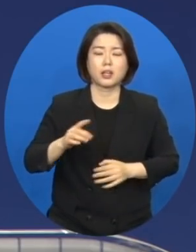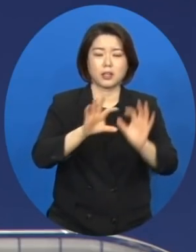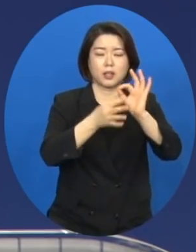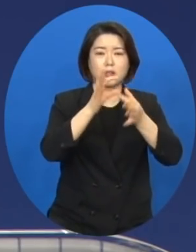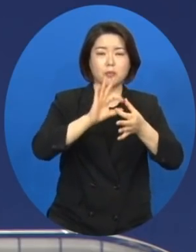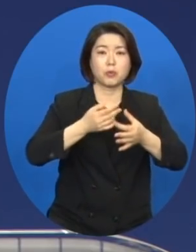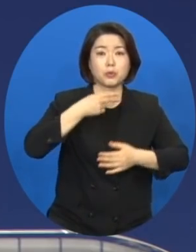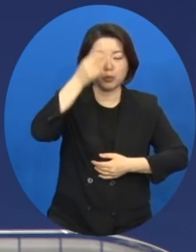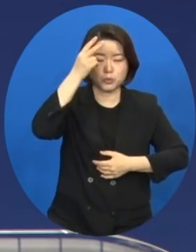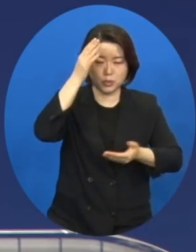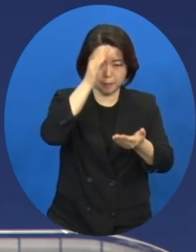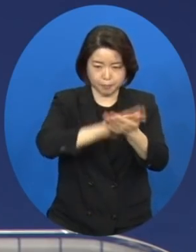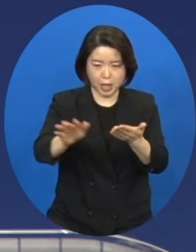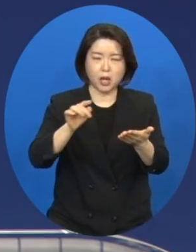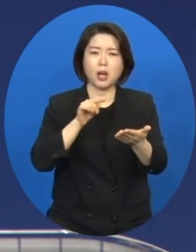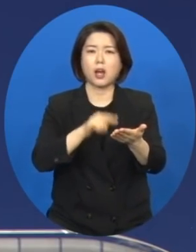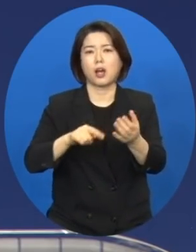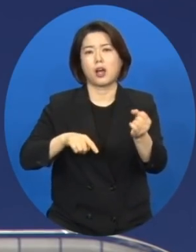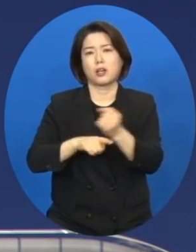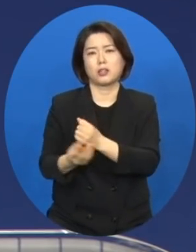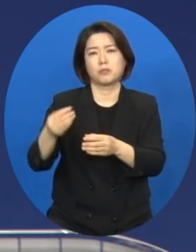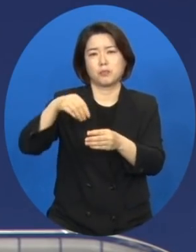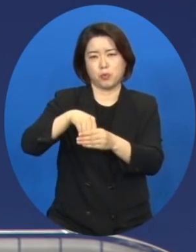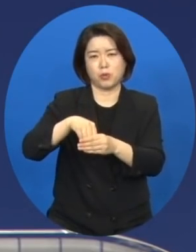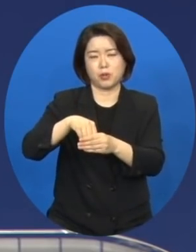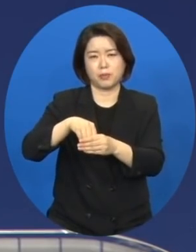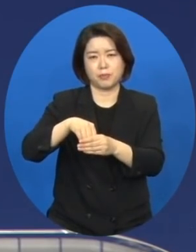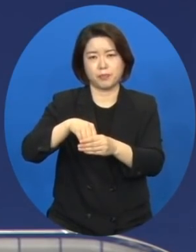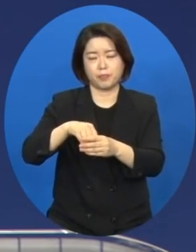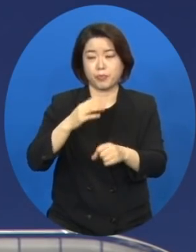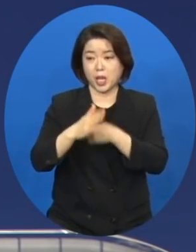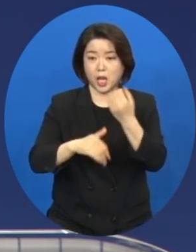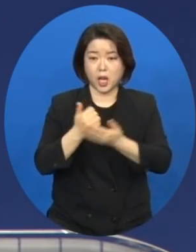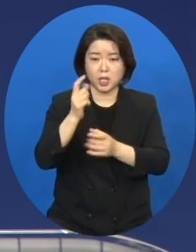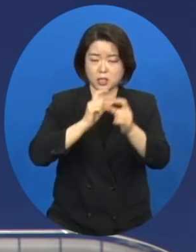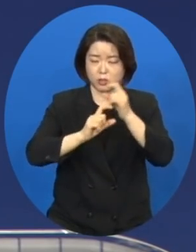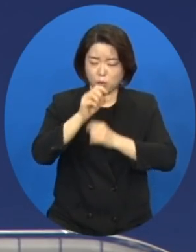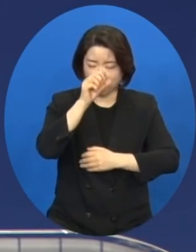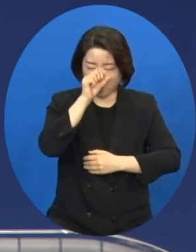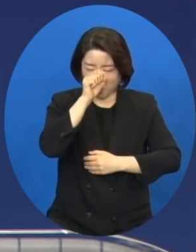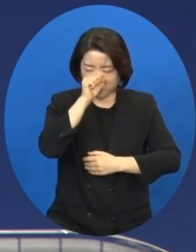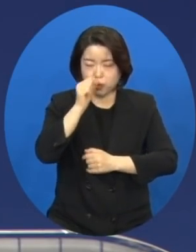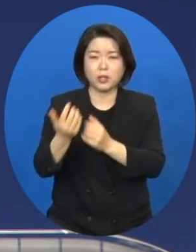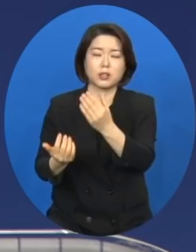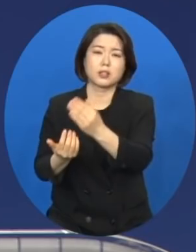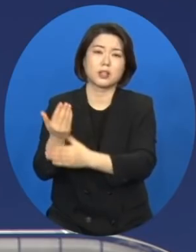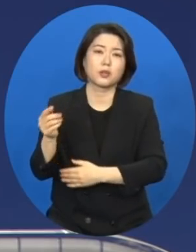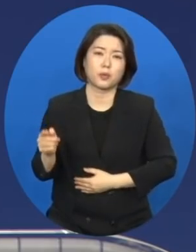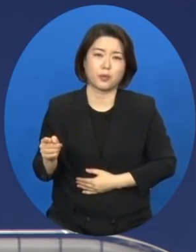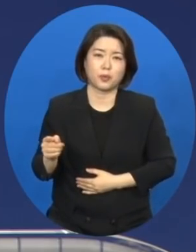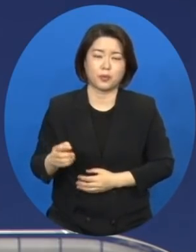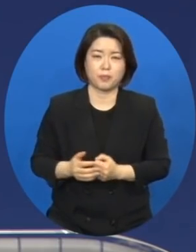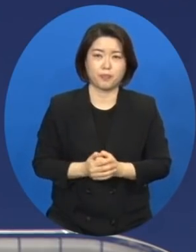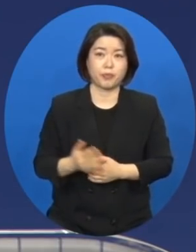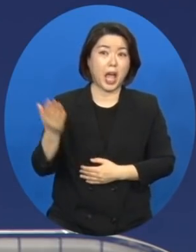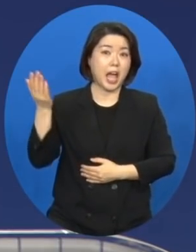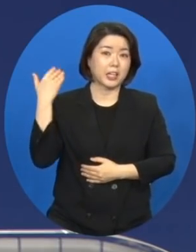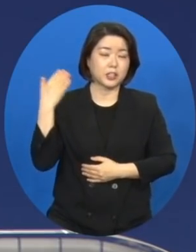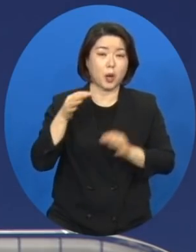떨어졌다, 없어졌다라는 의미죠. 하나님보다 더 좋아하고 사랑하는 것이 생긴 거예요. 지난주